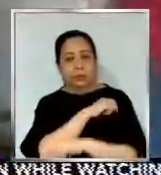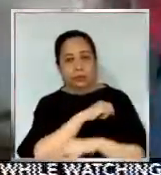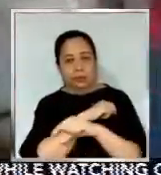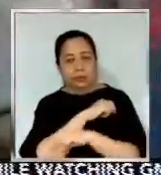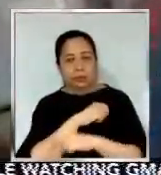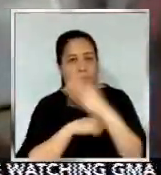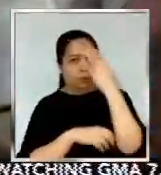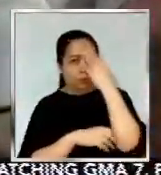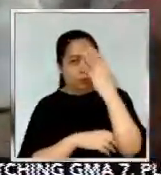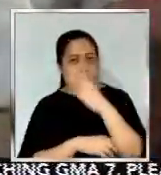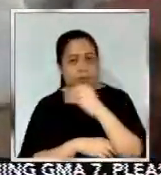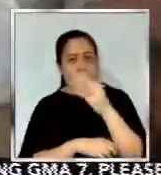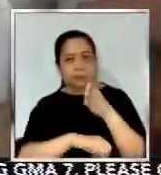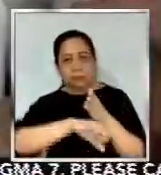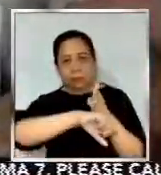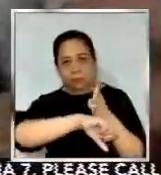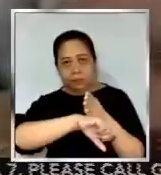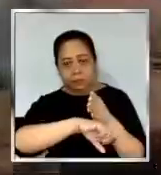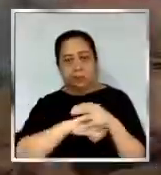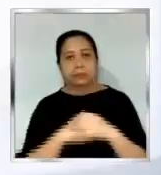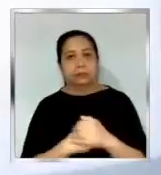at Bataan.